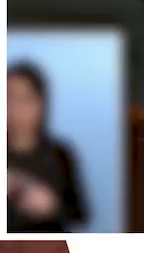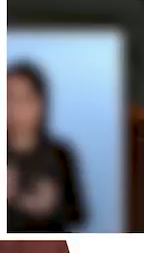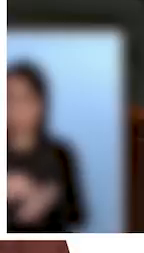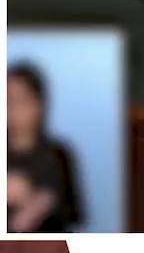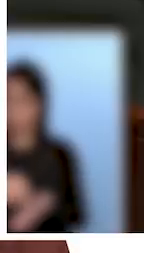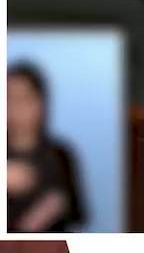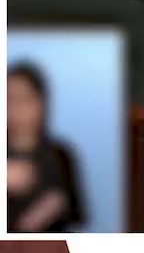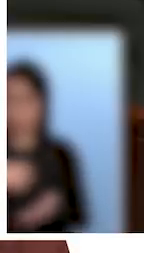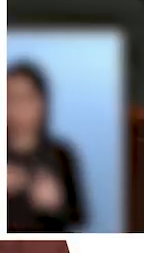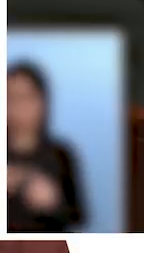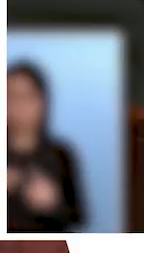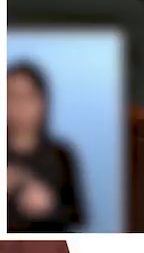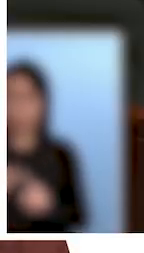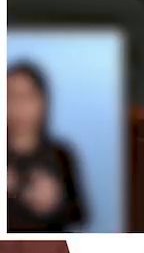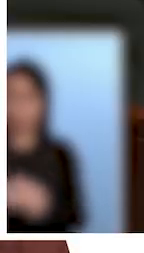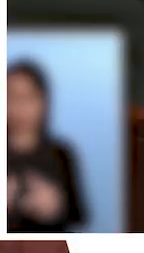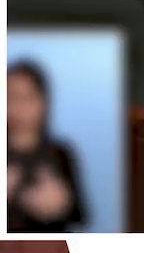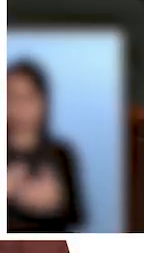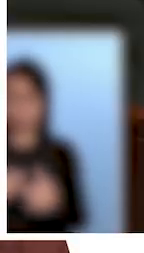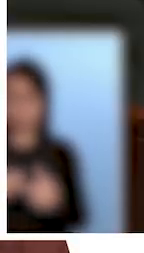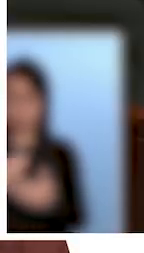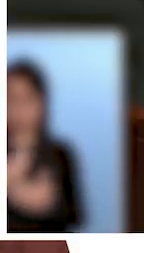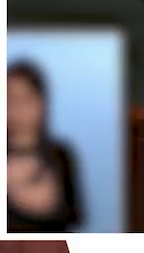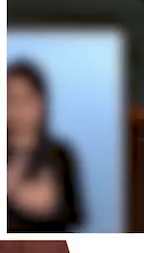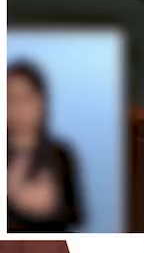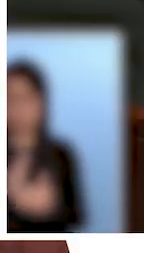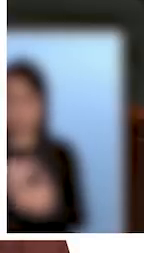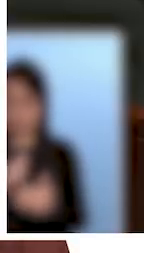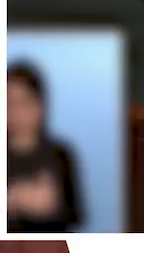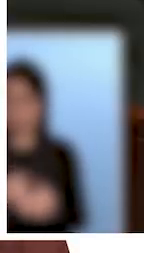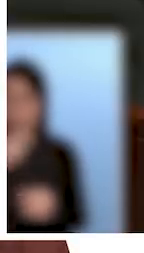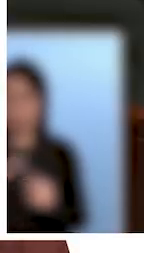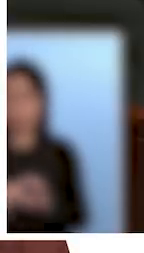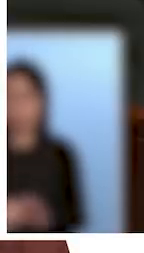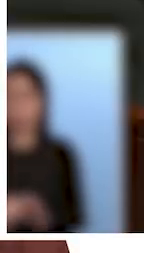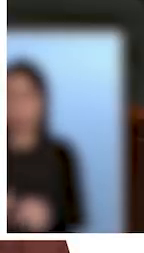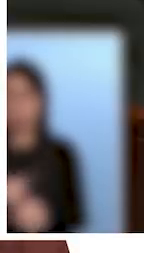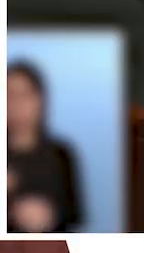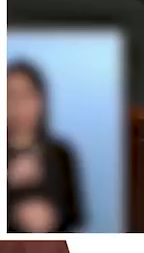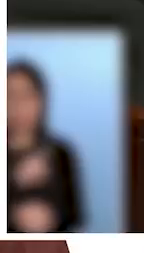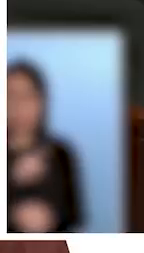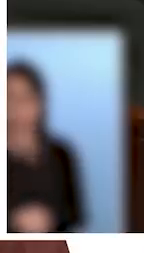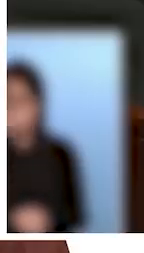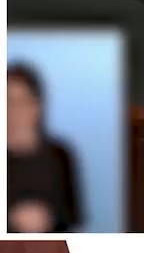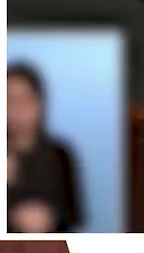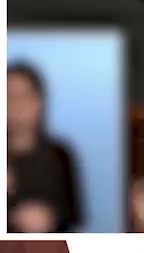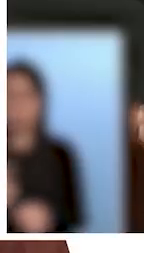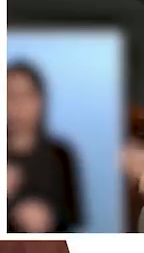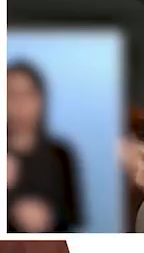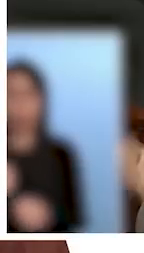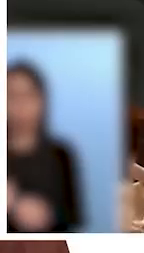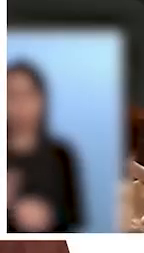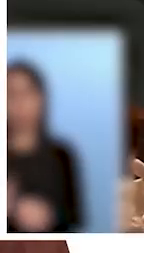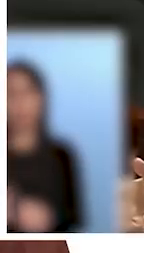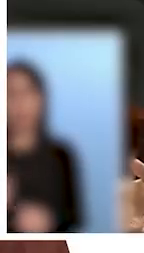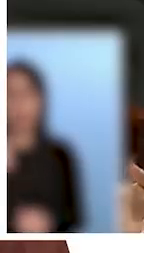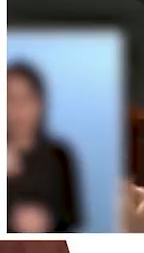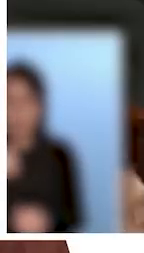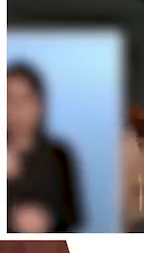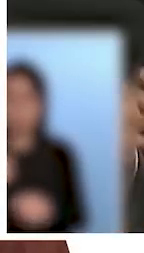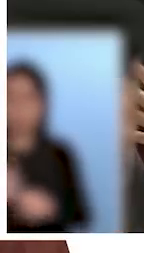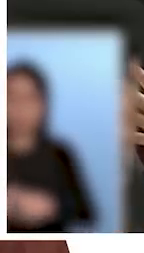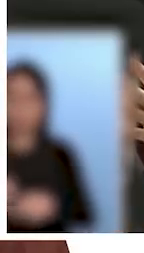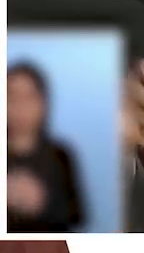啦，同埋嗰個司法公正咧，主要取決於唔係淨係佢自己講咗係點樣，而係佢要透過一